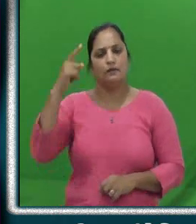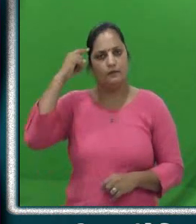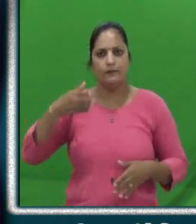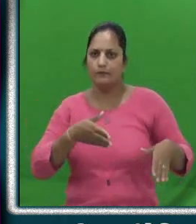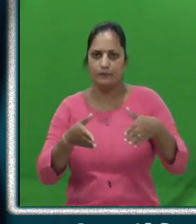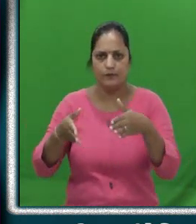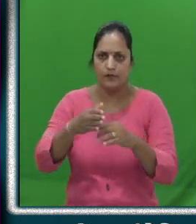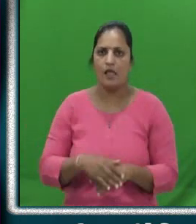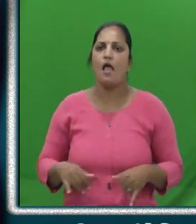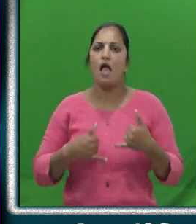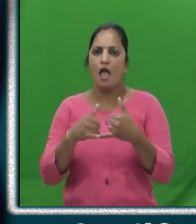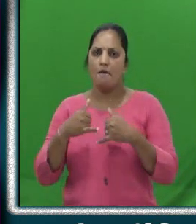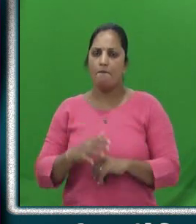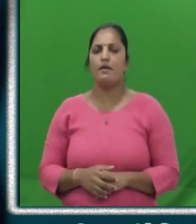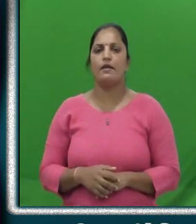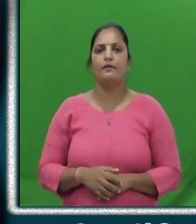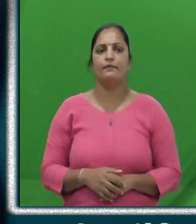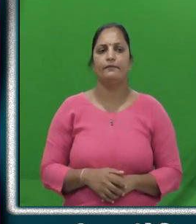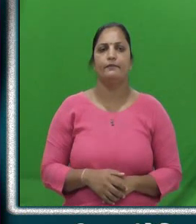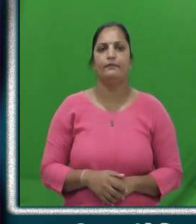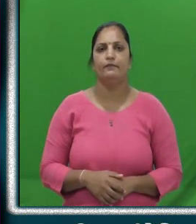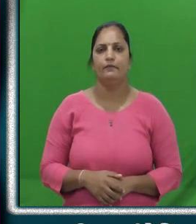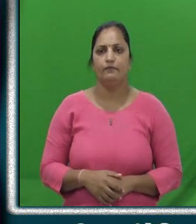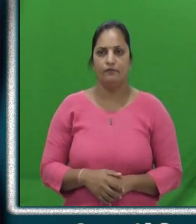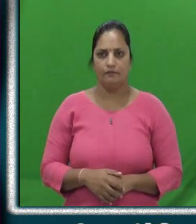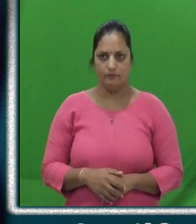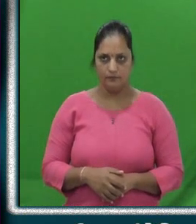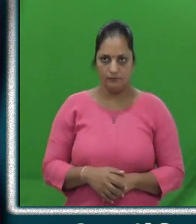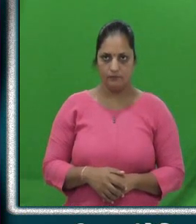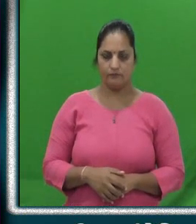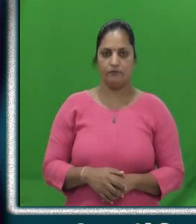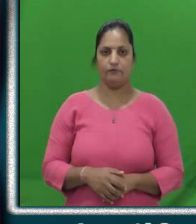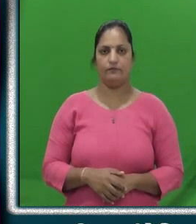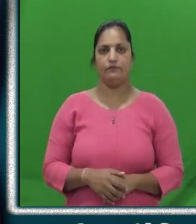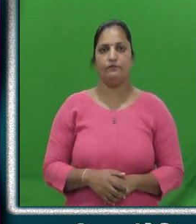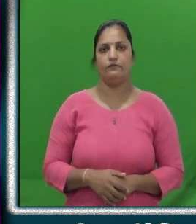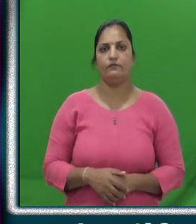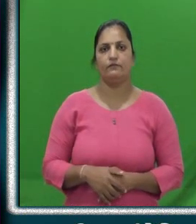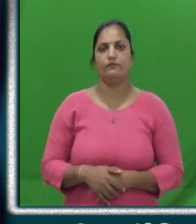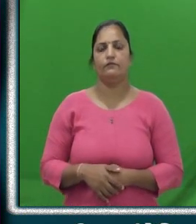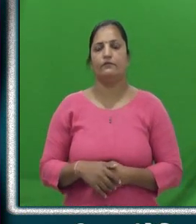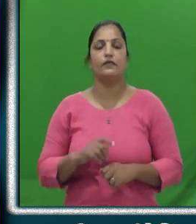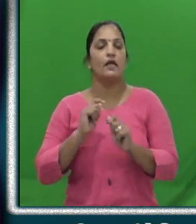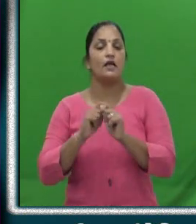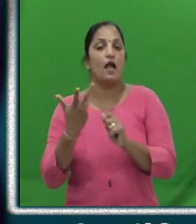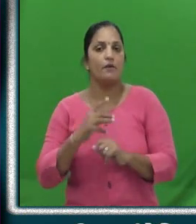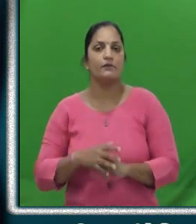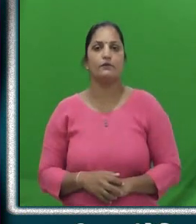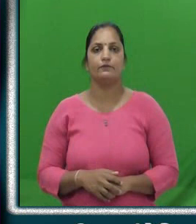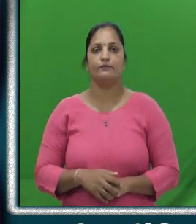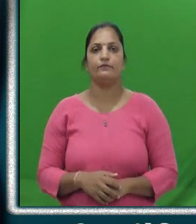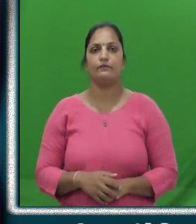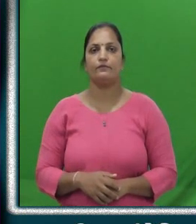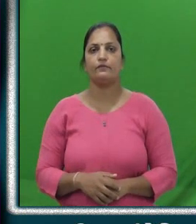paper bags. ટીમ્સ નું કાર્ય, અરુણ અને એની ટીમ પર્યાવરણ નું રક્ષણ કરવા જઈ રહી છે, એનું કાર્ય શું